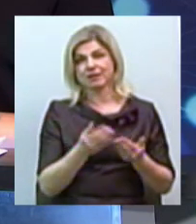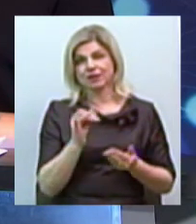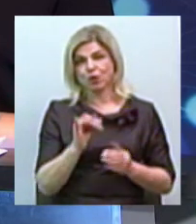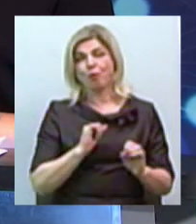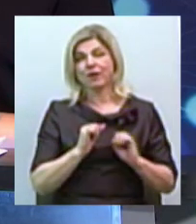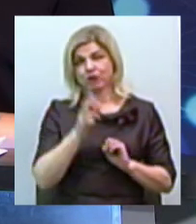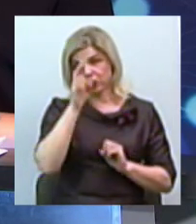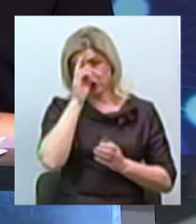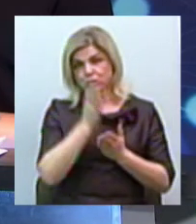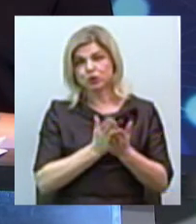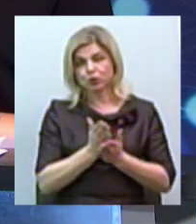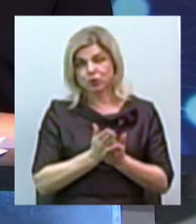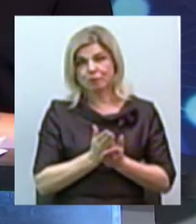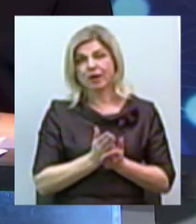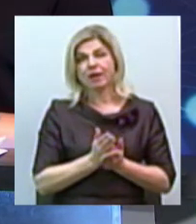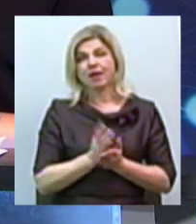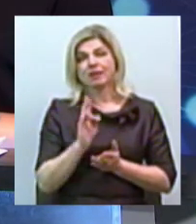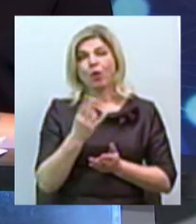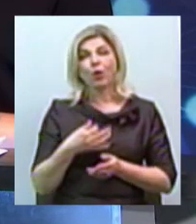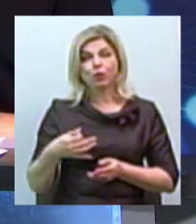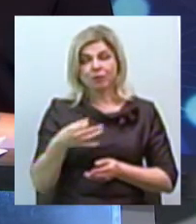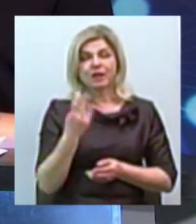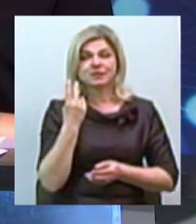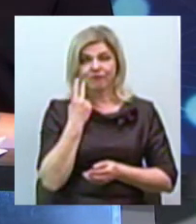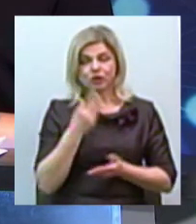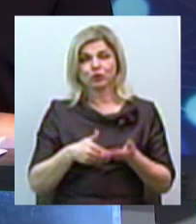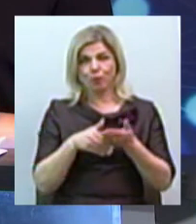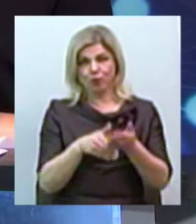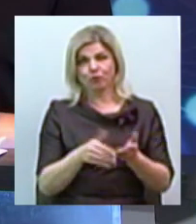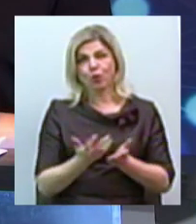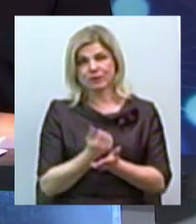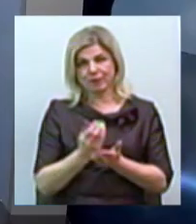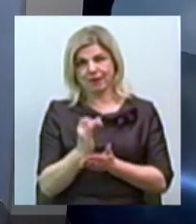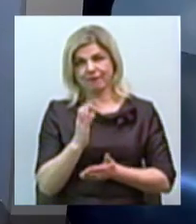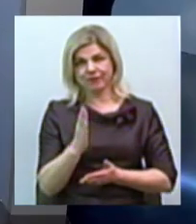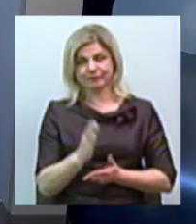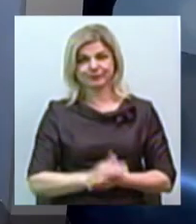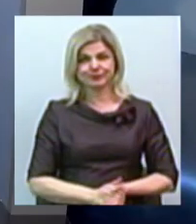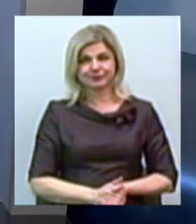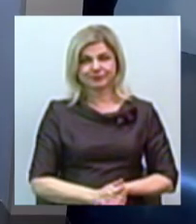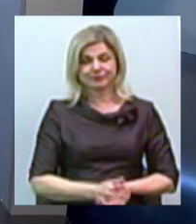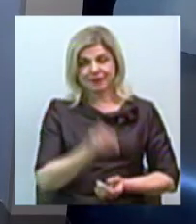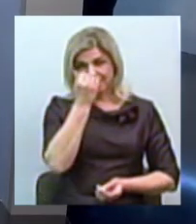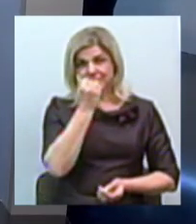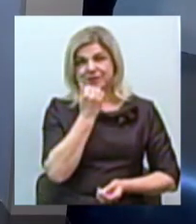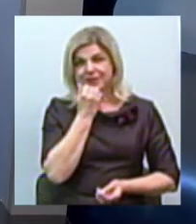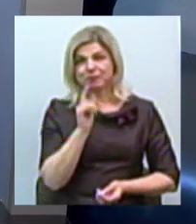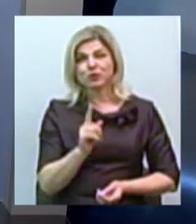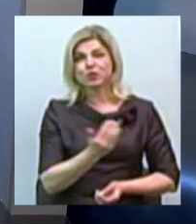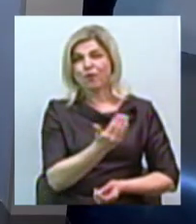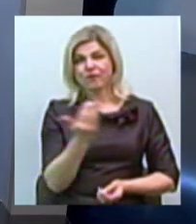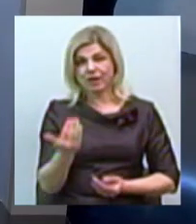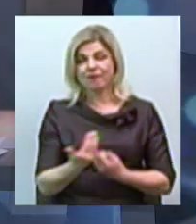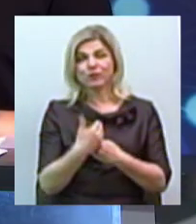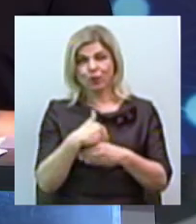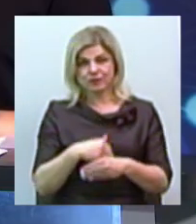управління Державної служби якості освіти в Миколаївській області завжди допоможе. Успіхів! Друзі, спасибі вам, що ви сьогодні були